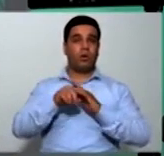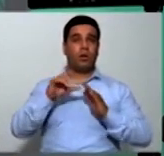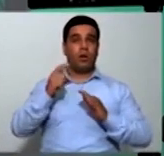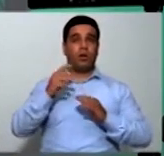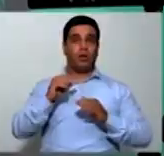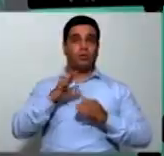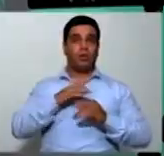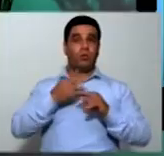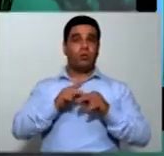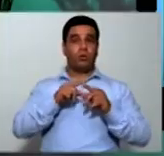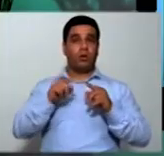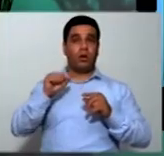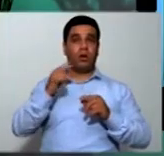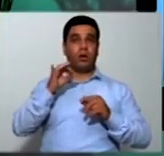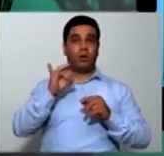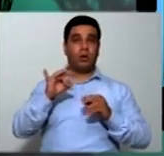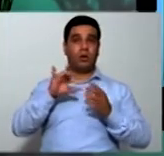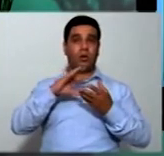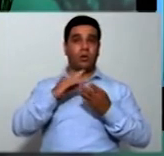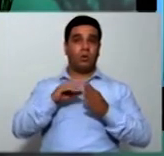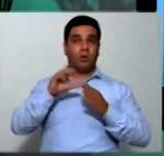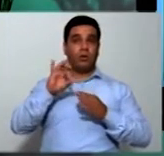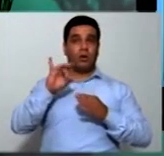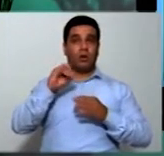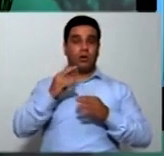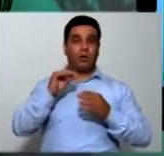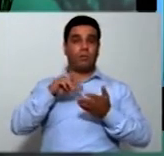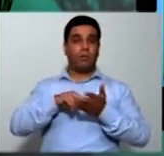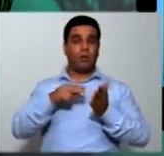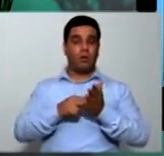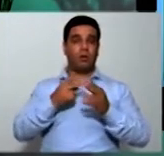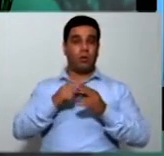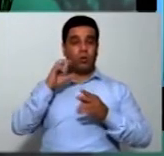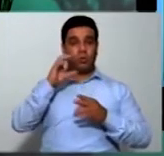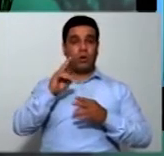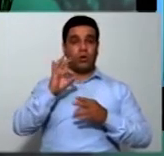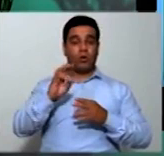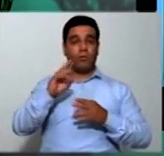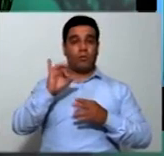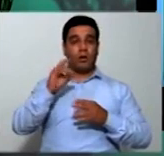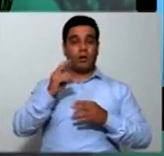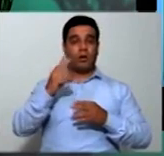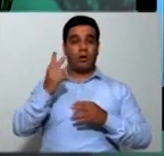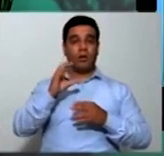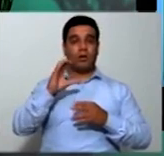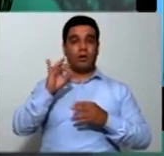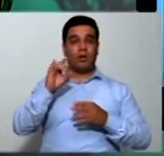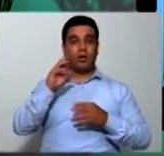bu jarayon? Agrar inqilobning strategiyasi va taktikasi O'zbekiston kompartiyasining